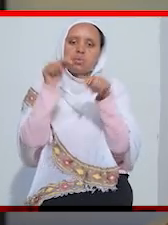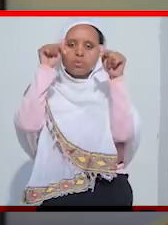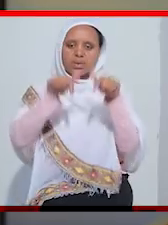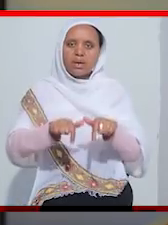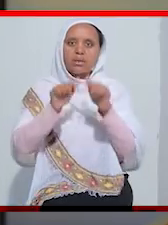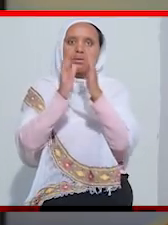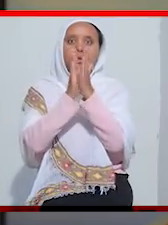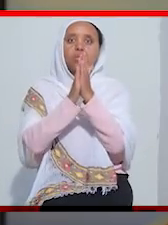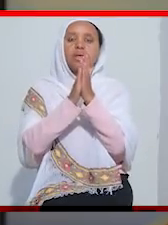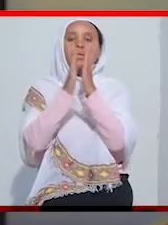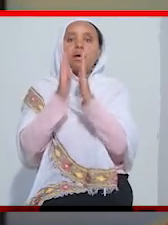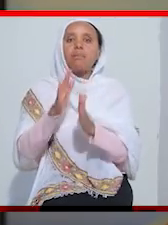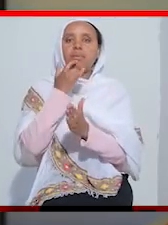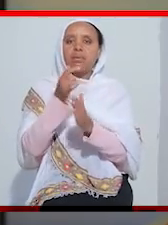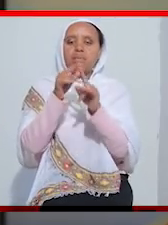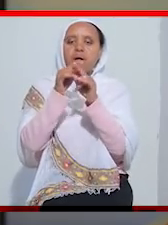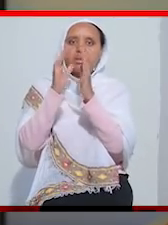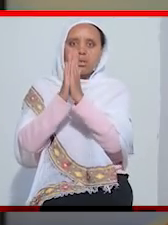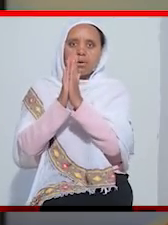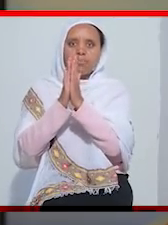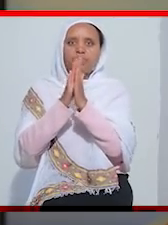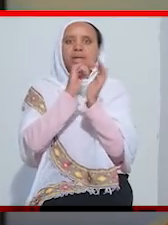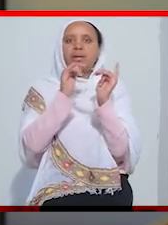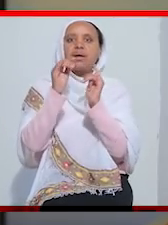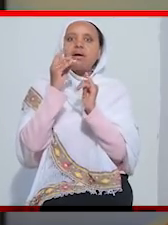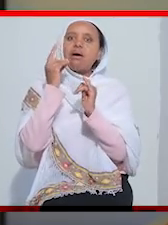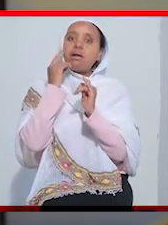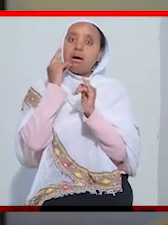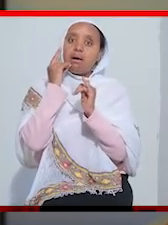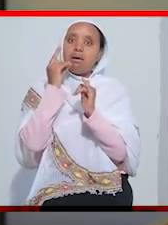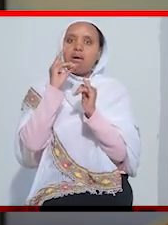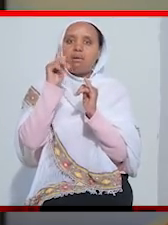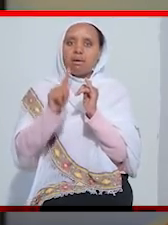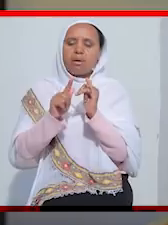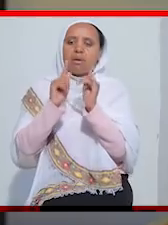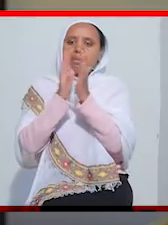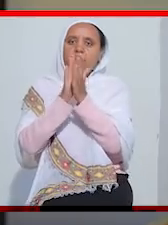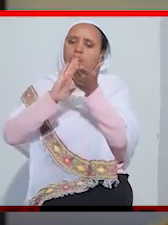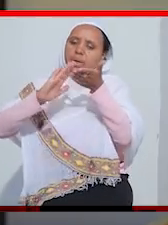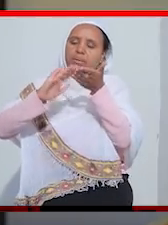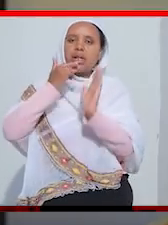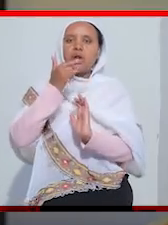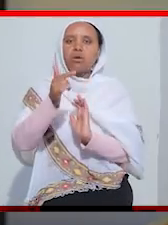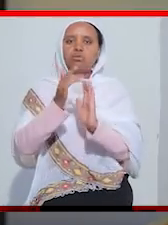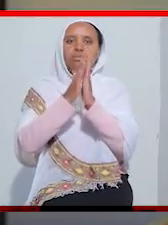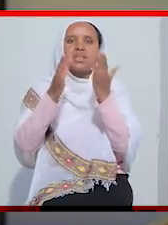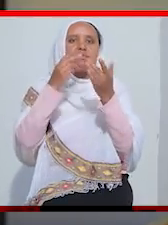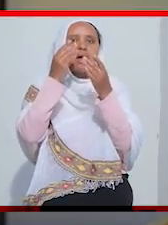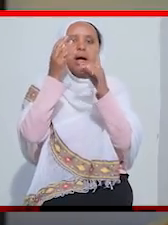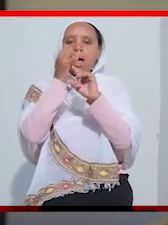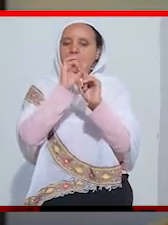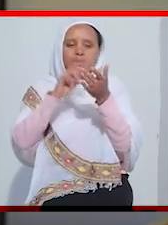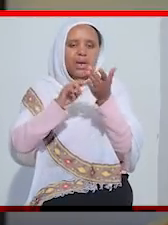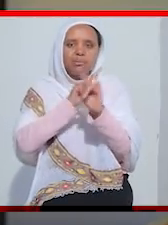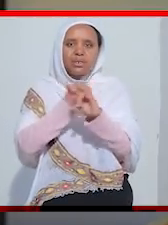በተግባር የምናሳይበት ጊዜ ነው። ዛሬ ጸሎተኛ ነው የሚባል ሰው በቃል ይጸልያል። እንደሃና በቃሏ ነው ይቅር